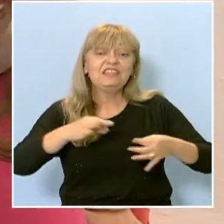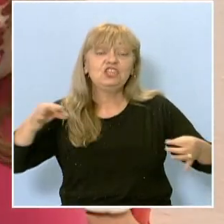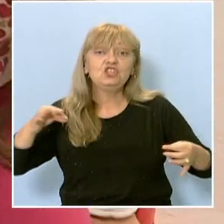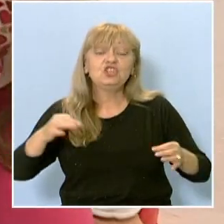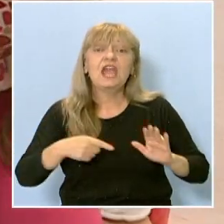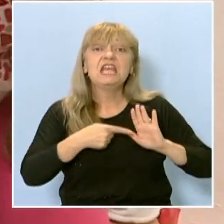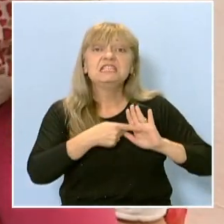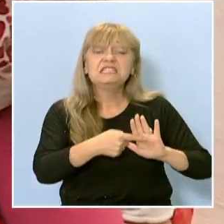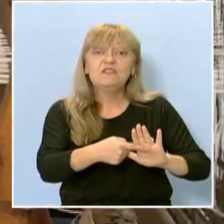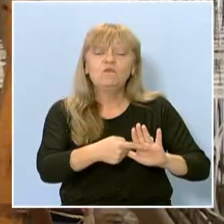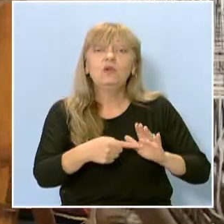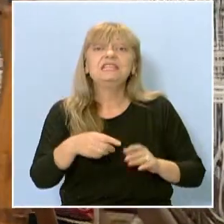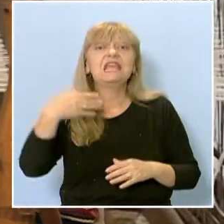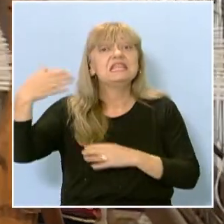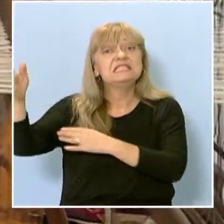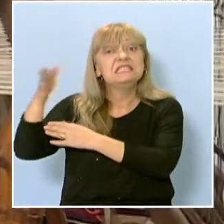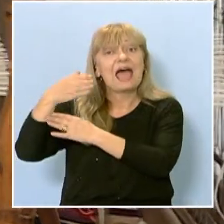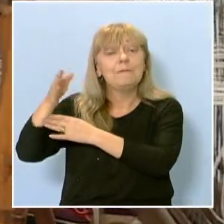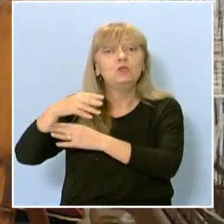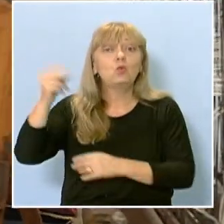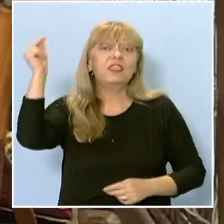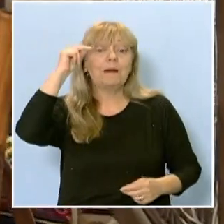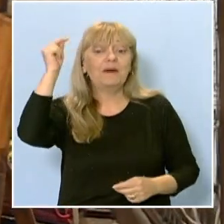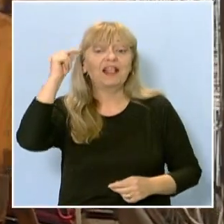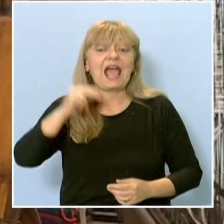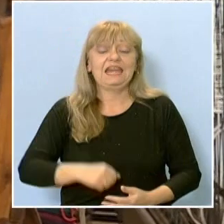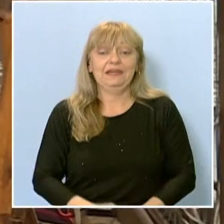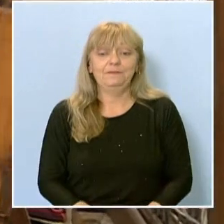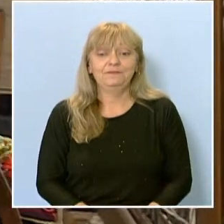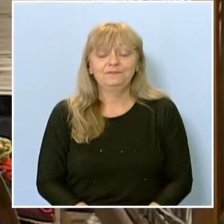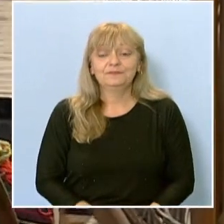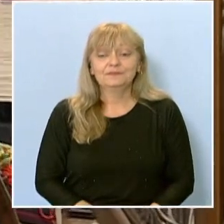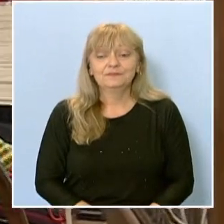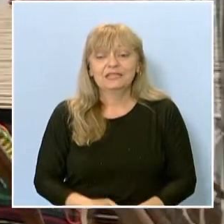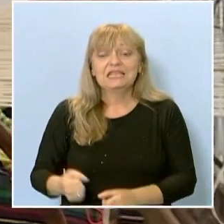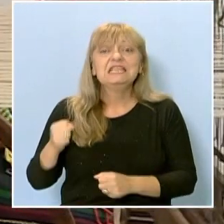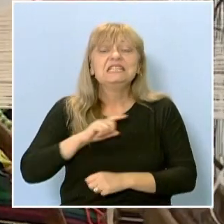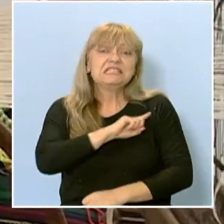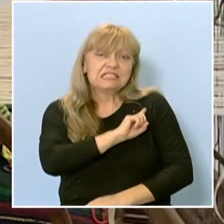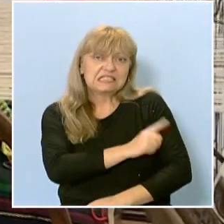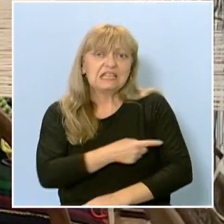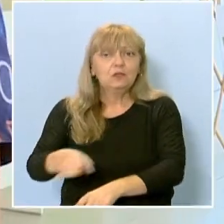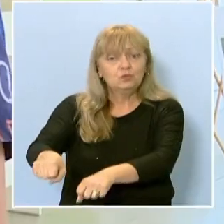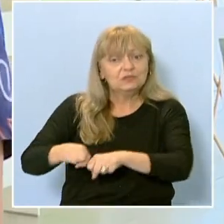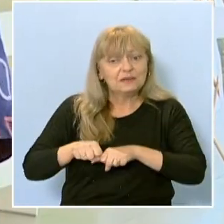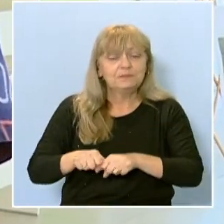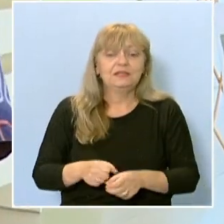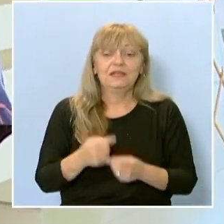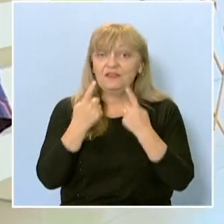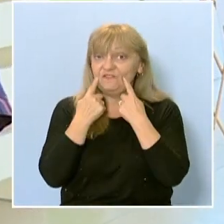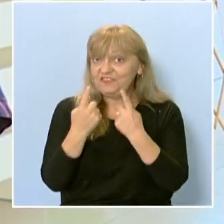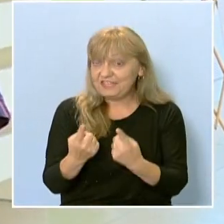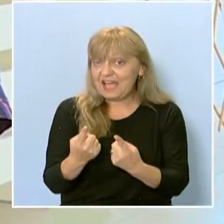– нашият трибагреник. Хайде сега да хванеш и ти тук. Здраво. Дръпни силно. Браво. Видях,